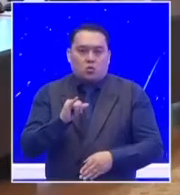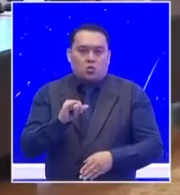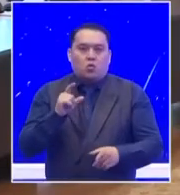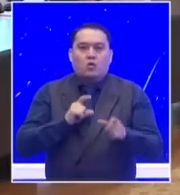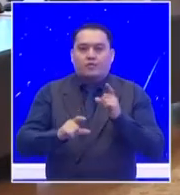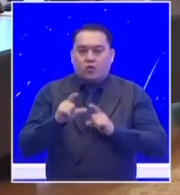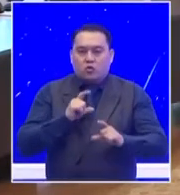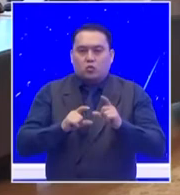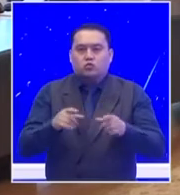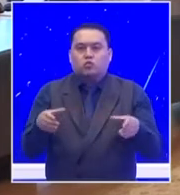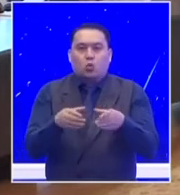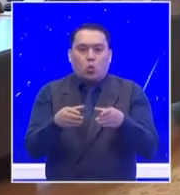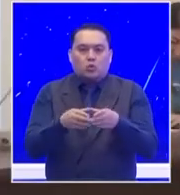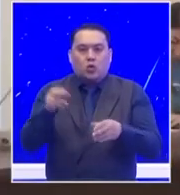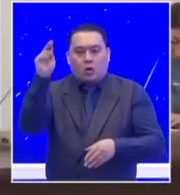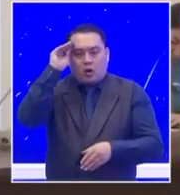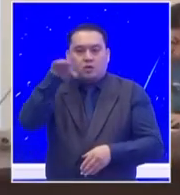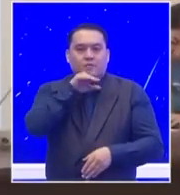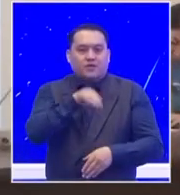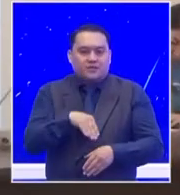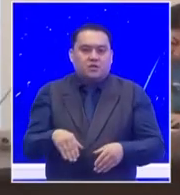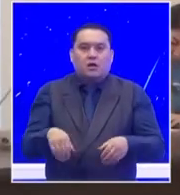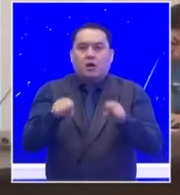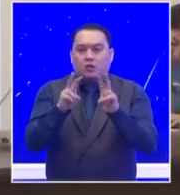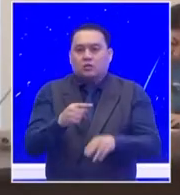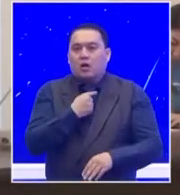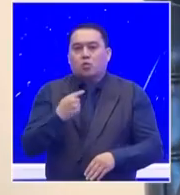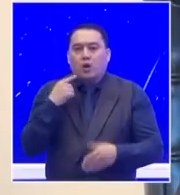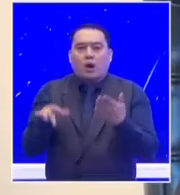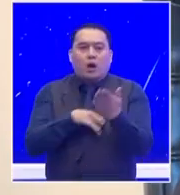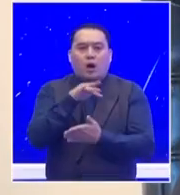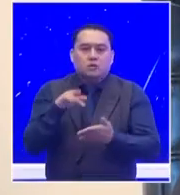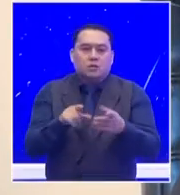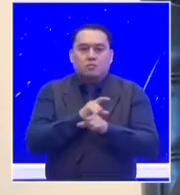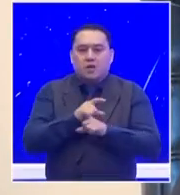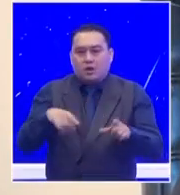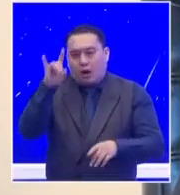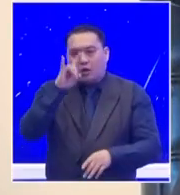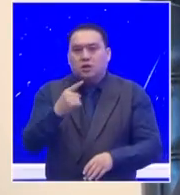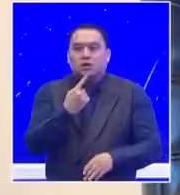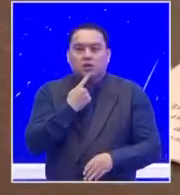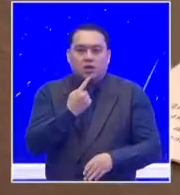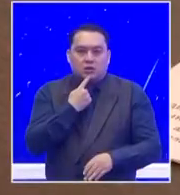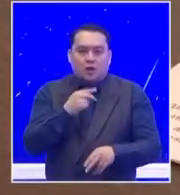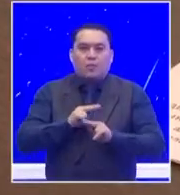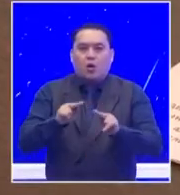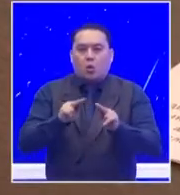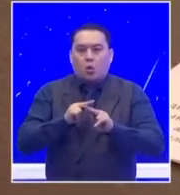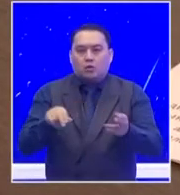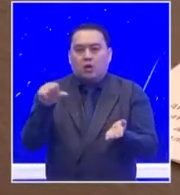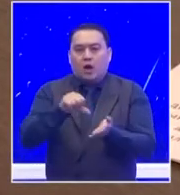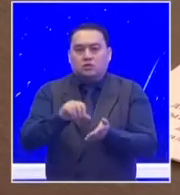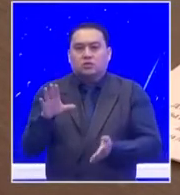университетінің филолог ғалымдары, арналу оқу орындарының оқытушылары, Талдыран қаласындағы мектептердің қазақ тілі пәнінің мұғалімдері